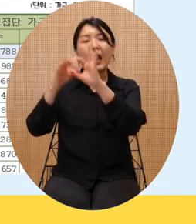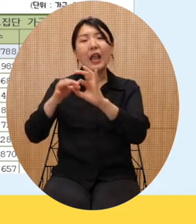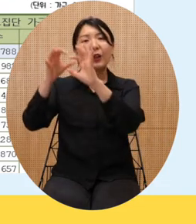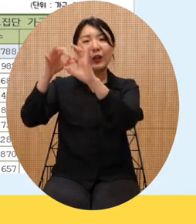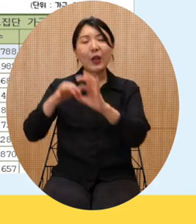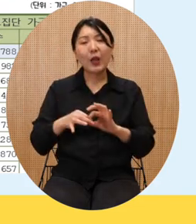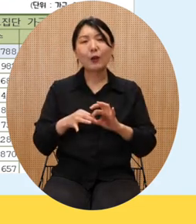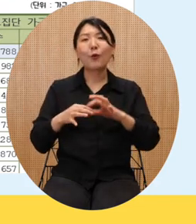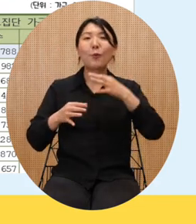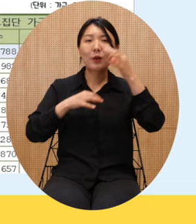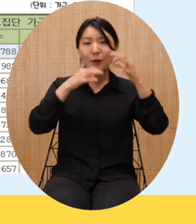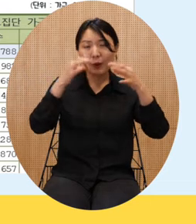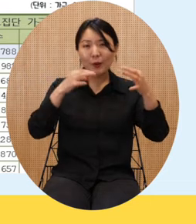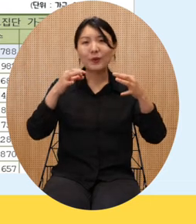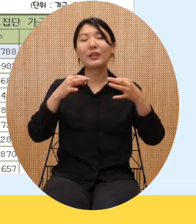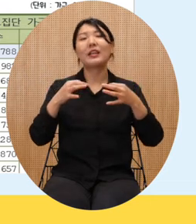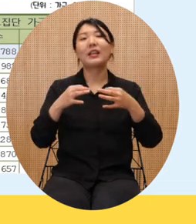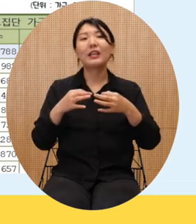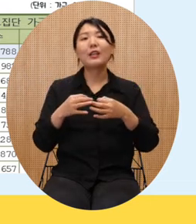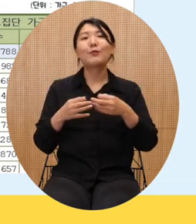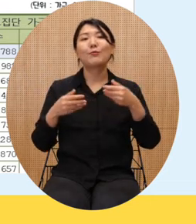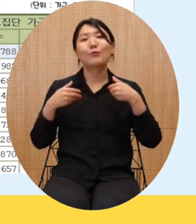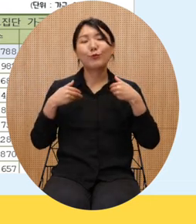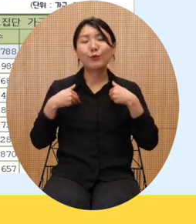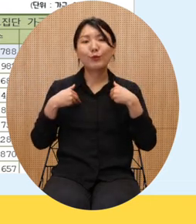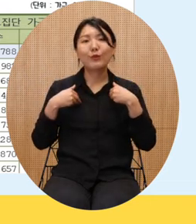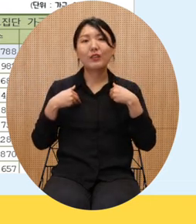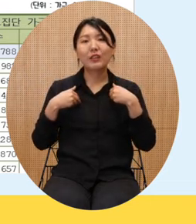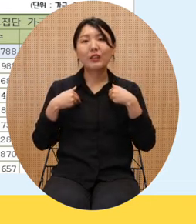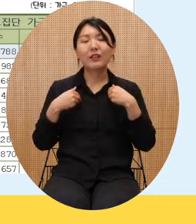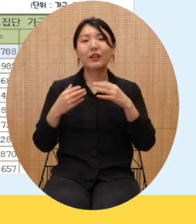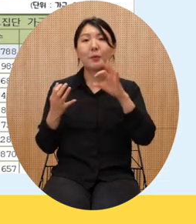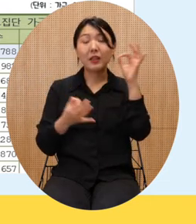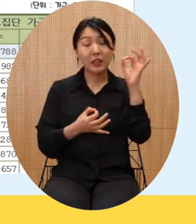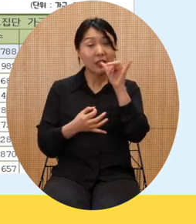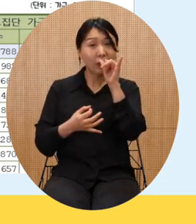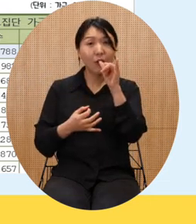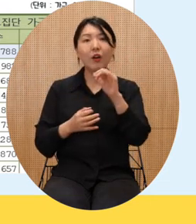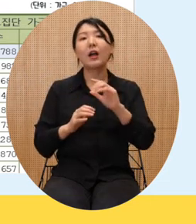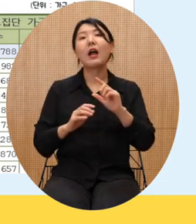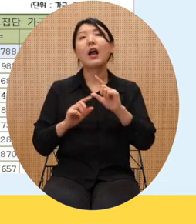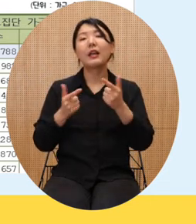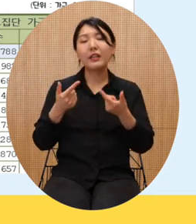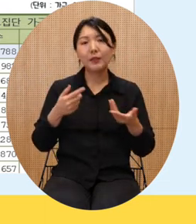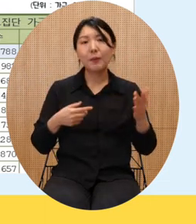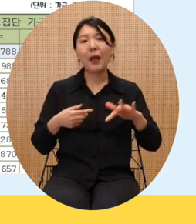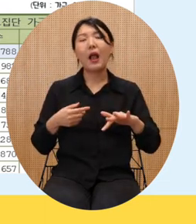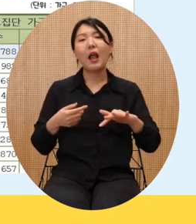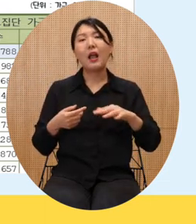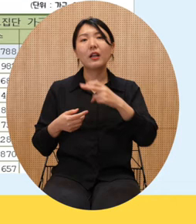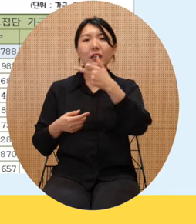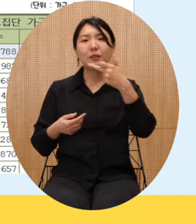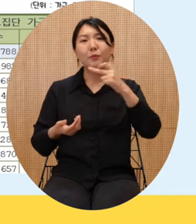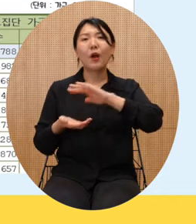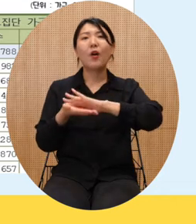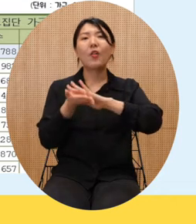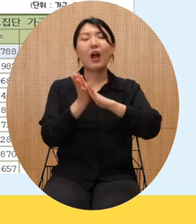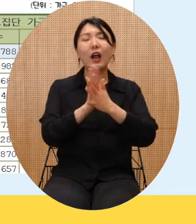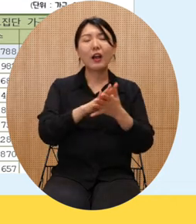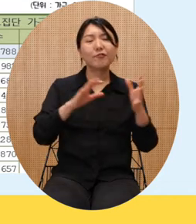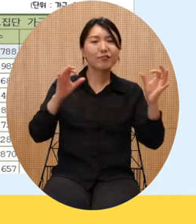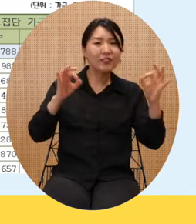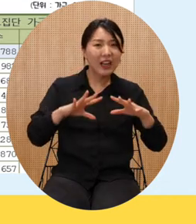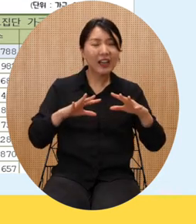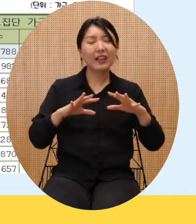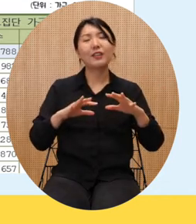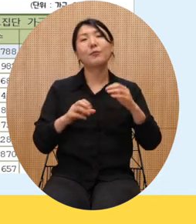좀 계속 얘기를 해야 되는 상황이, 좀 답답한 상황이 여전히 지속되고 있다. 아무것도 안 한 건 아니지만 그렇다고 또